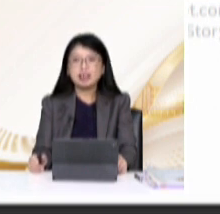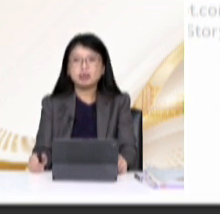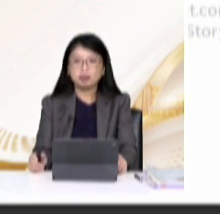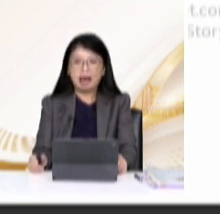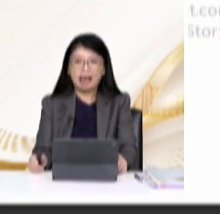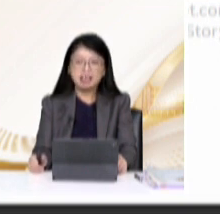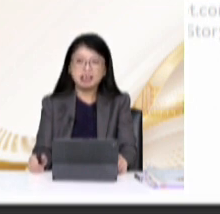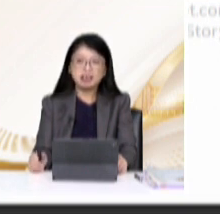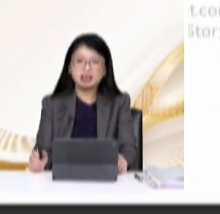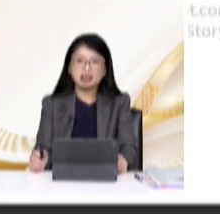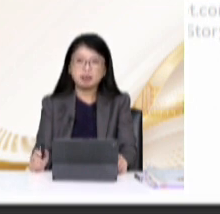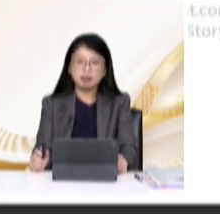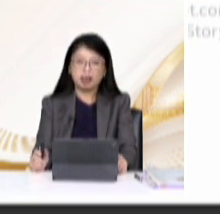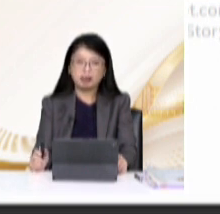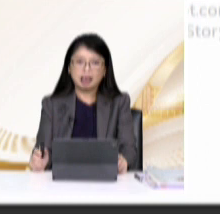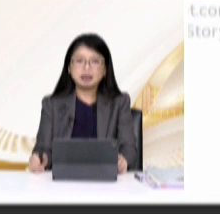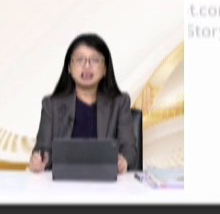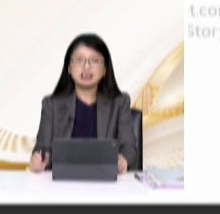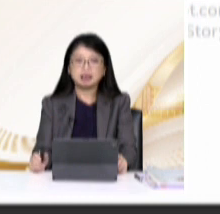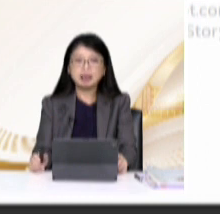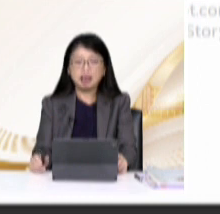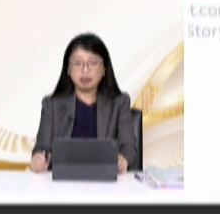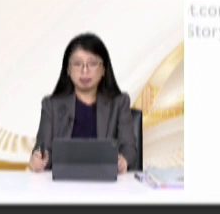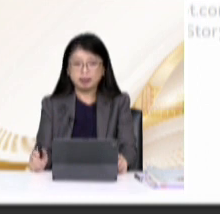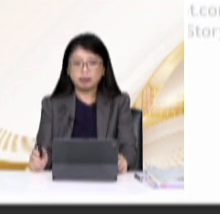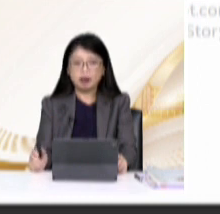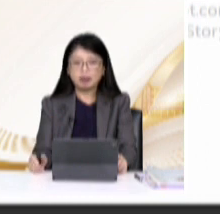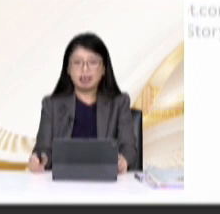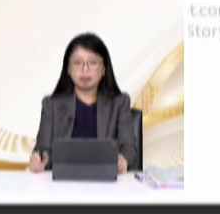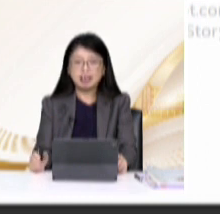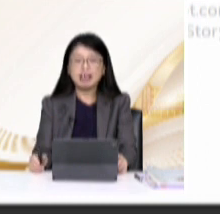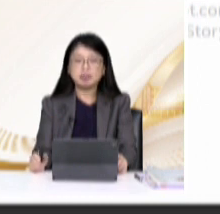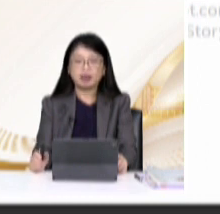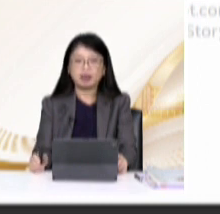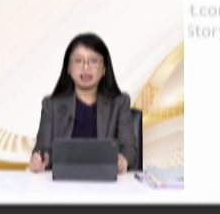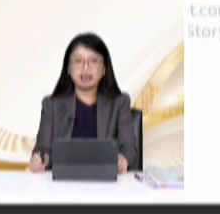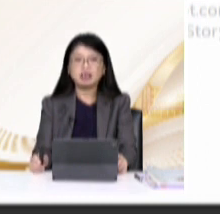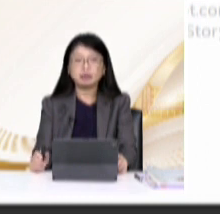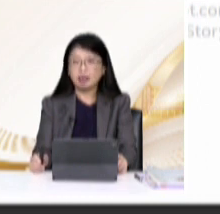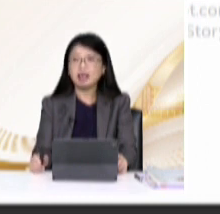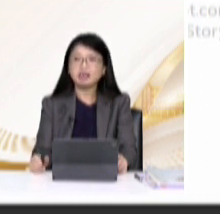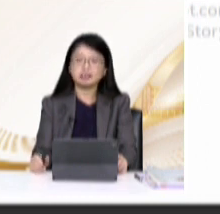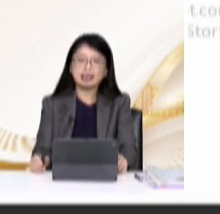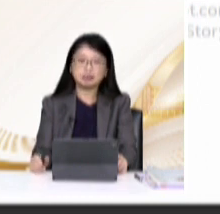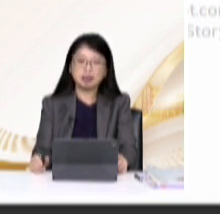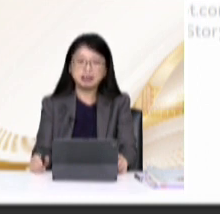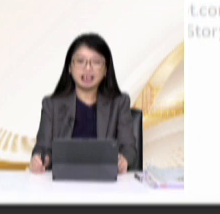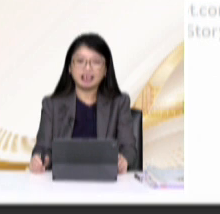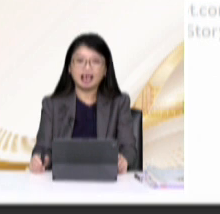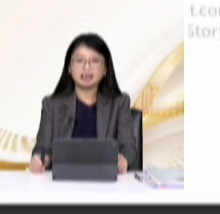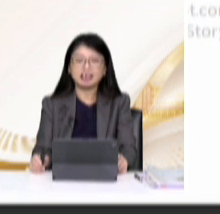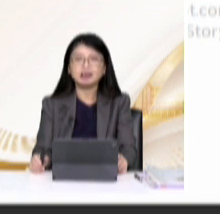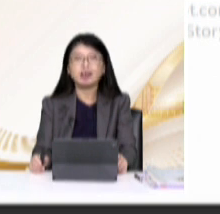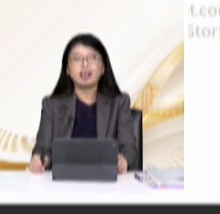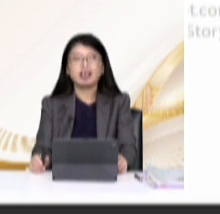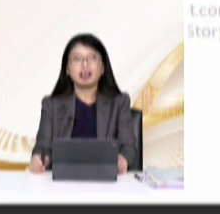ะมีกฎหมายที่ตามบัญชีหนึ่งที่มีการเปรียบเป็นความผิดทางพินัยบางกรณีเนี่ยอยู่ในอำนาจของศาลชำนาญพิเศษนะคะ